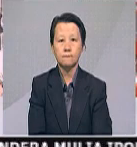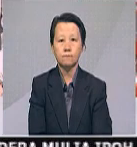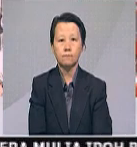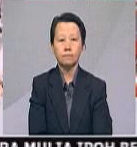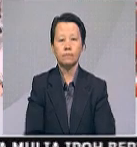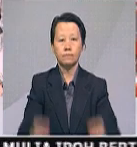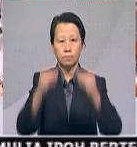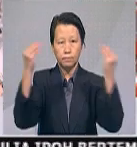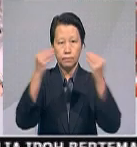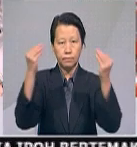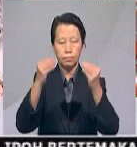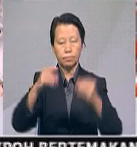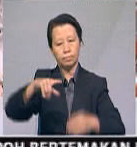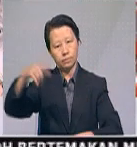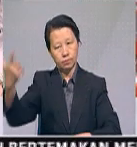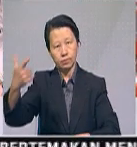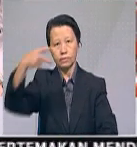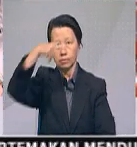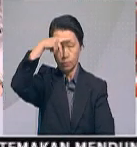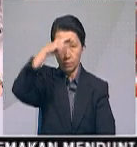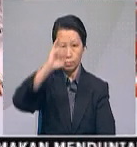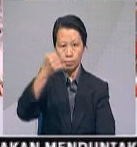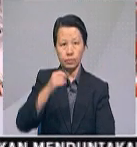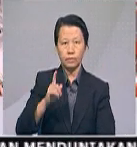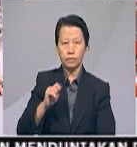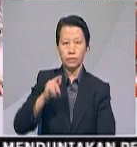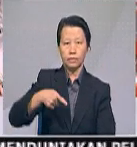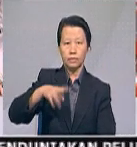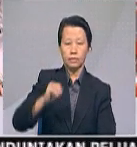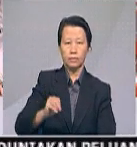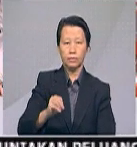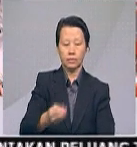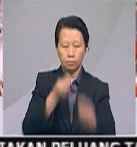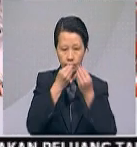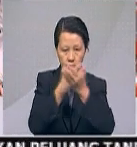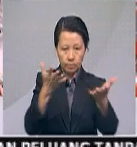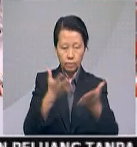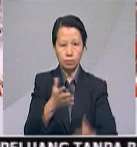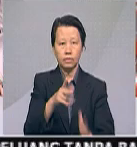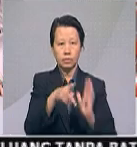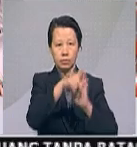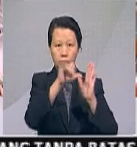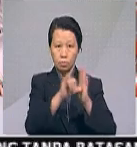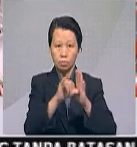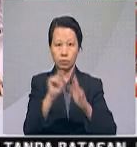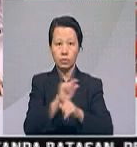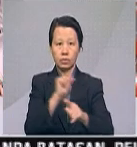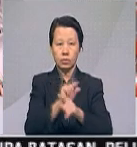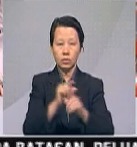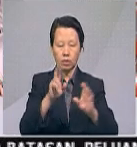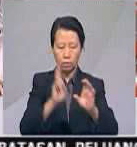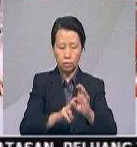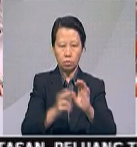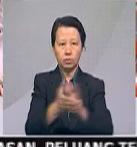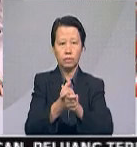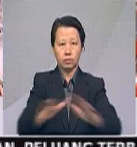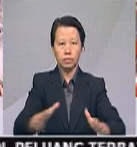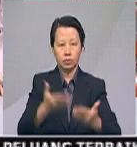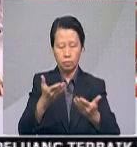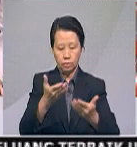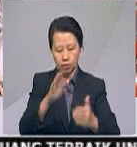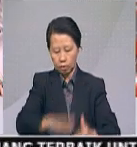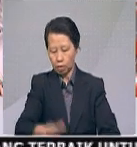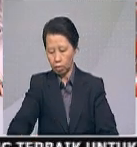Dalam satu majlis berasingan di Putrajaya, Timbalan Perdana Menteri memaklumkan polisi penggunaan kerusi keselamatan kanak-kanak